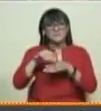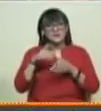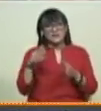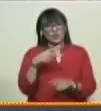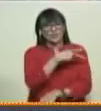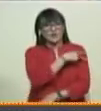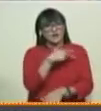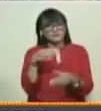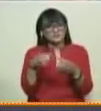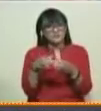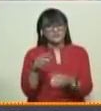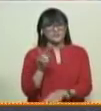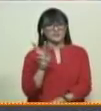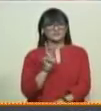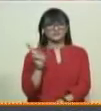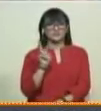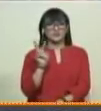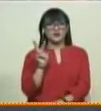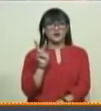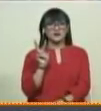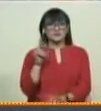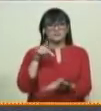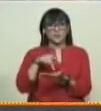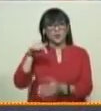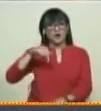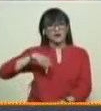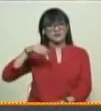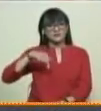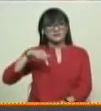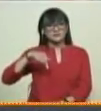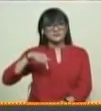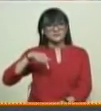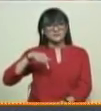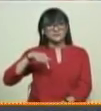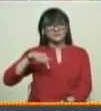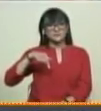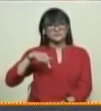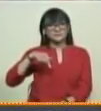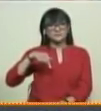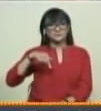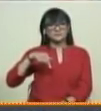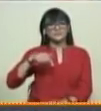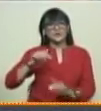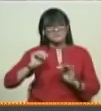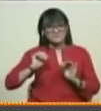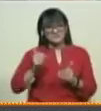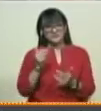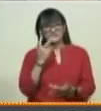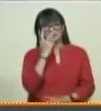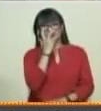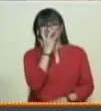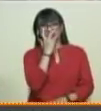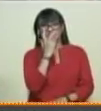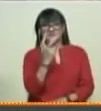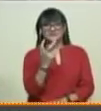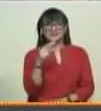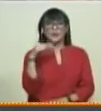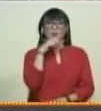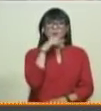delegaciones venezolanas en nuestro país desde que se produjo nuestra visita de